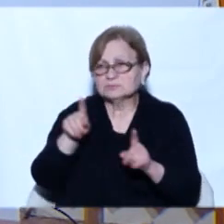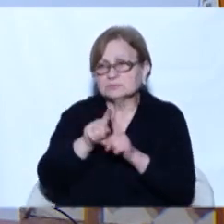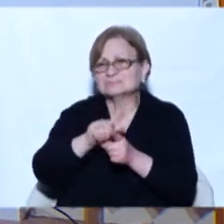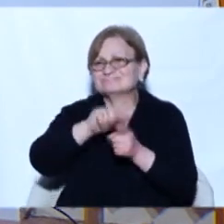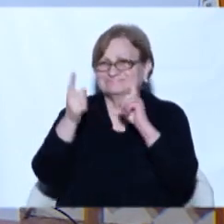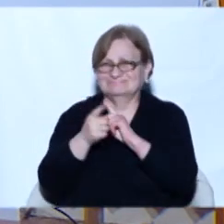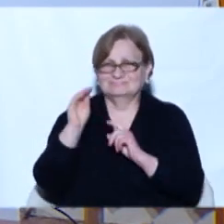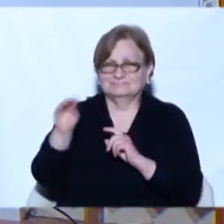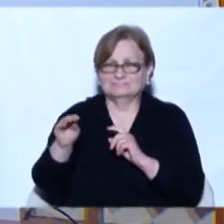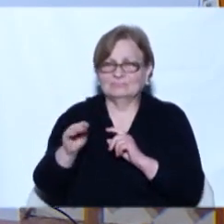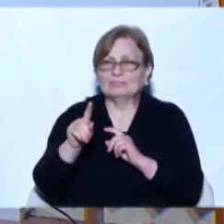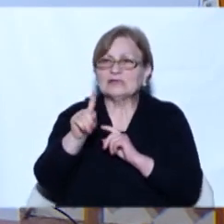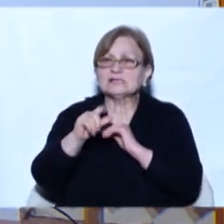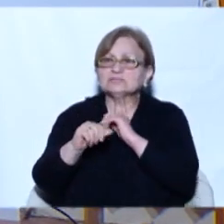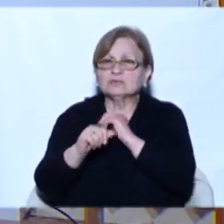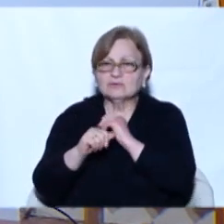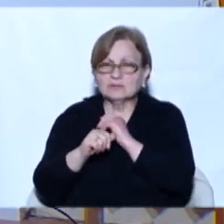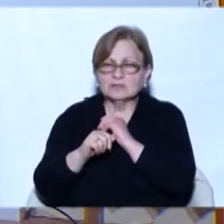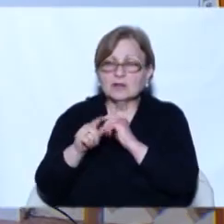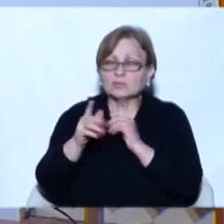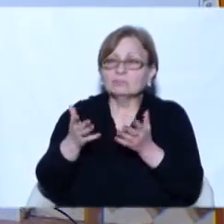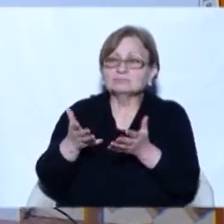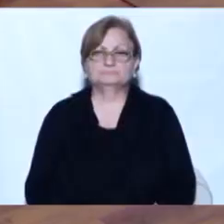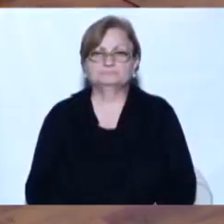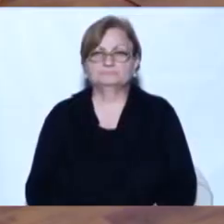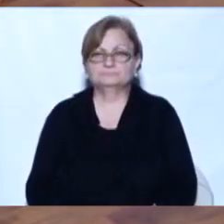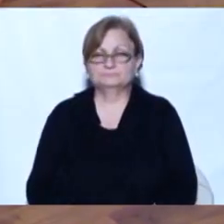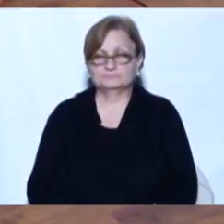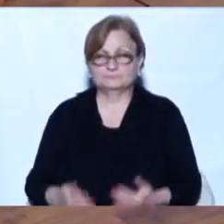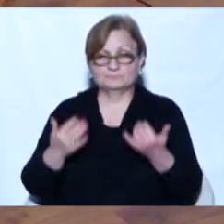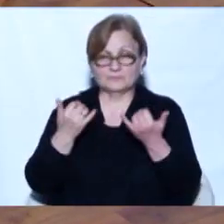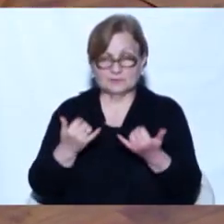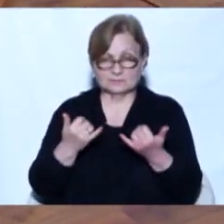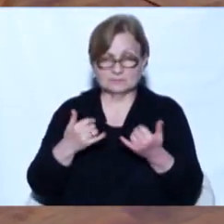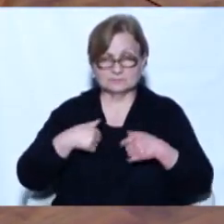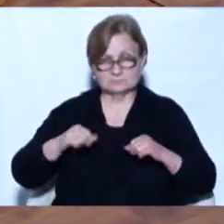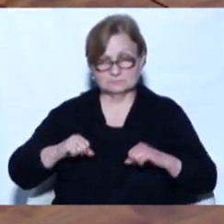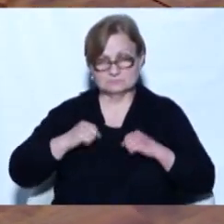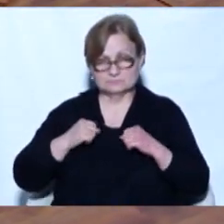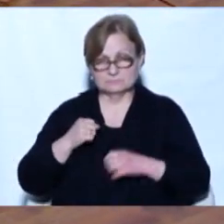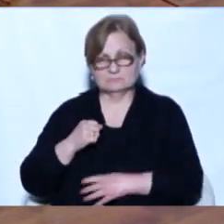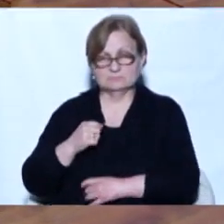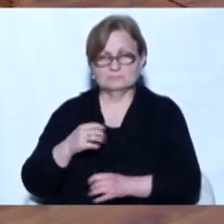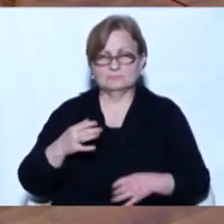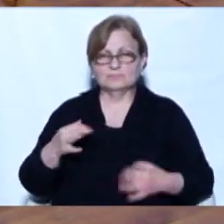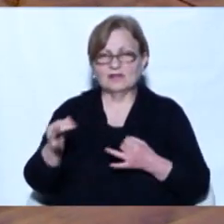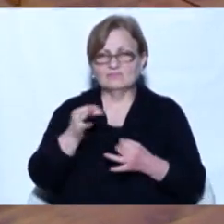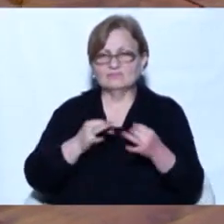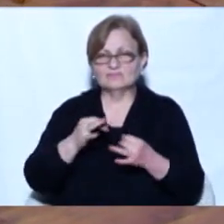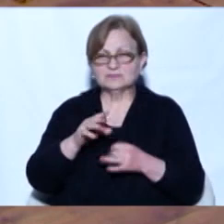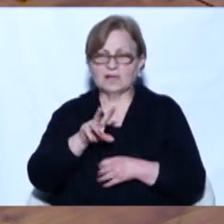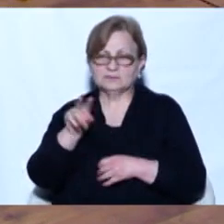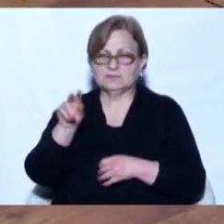რომ უკეთ აღვიქვათ პერსონაჟის განცდები. Აი მე დღეს შევეცდები, რომ ვასაუბრო ჩემი ნივთები.